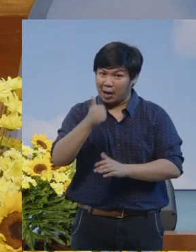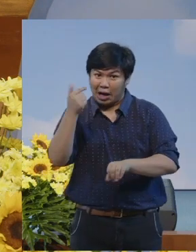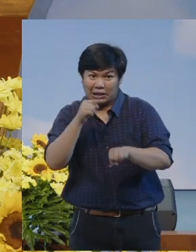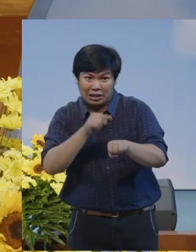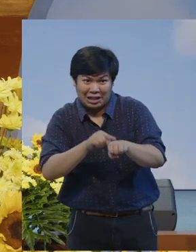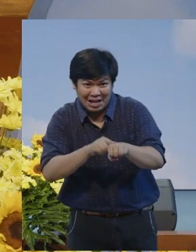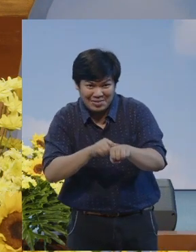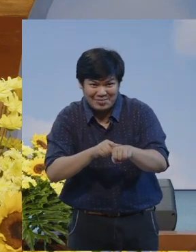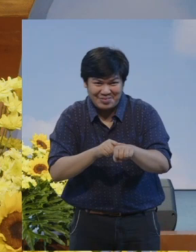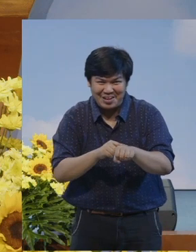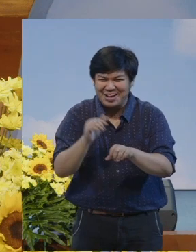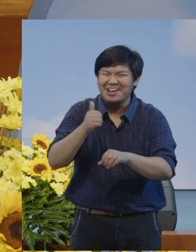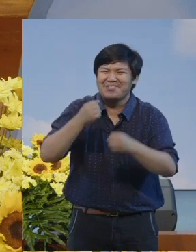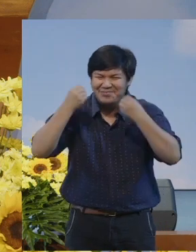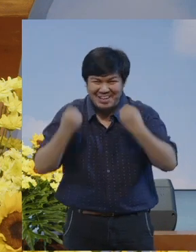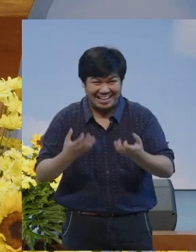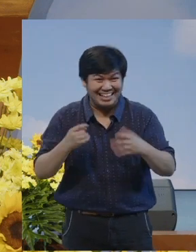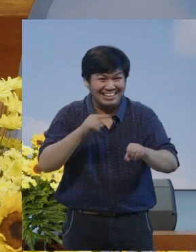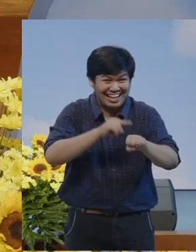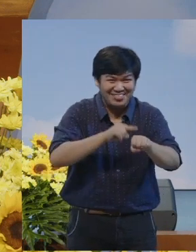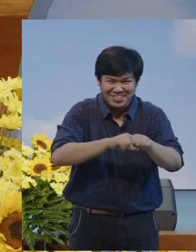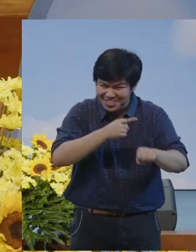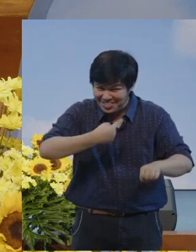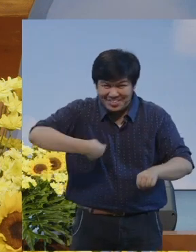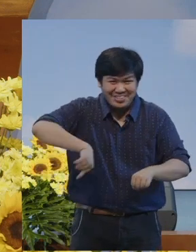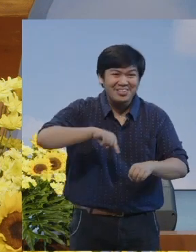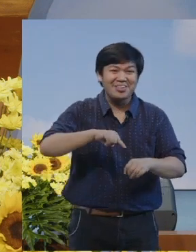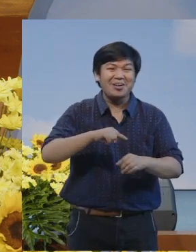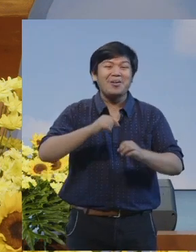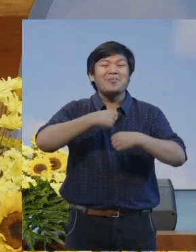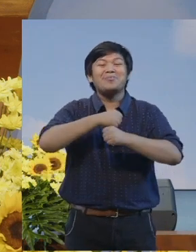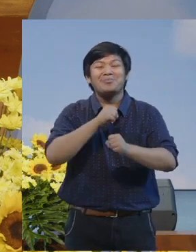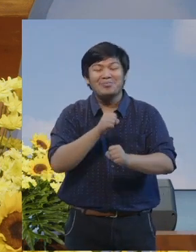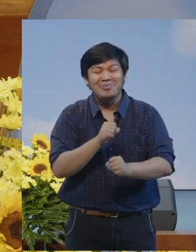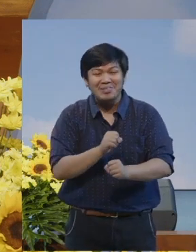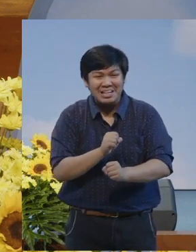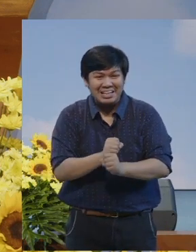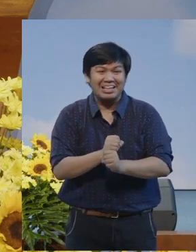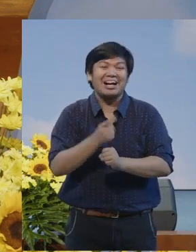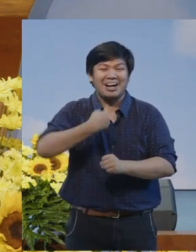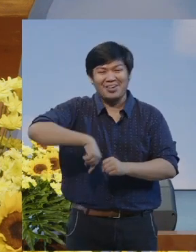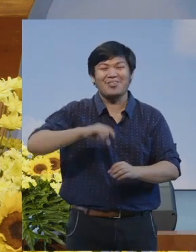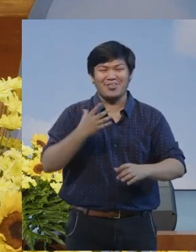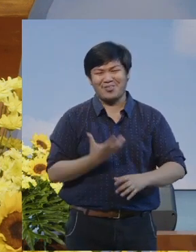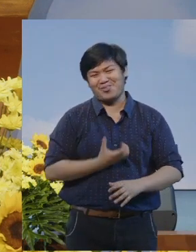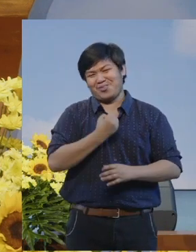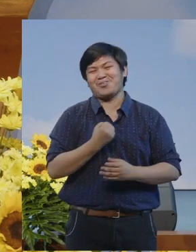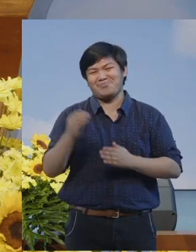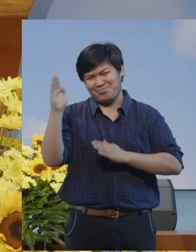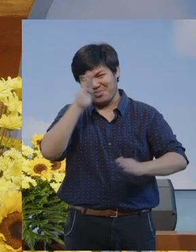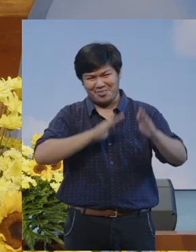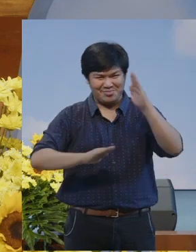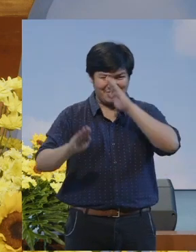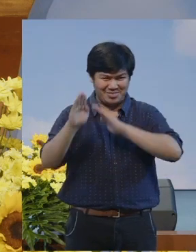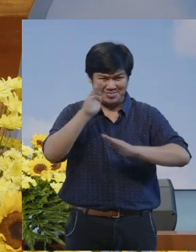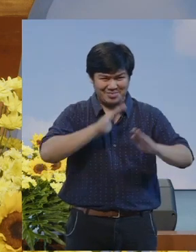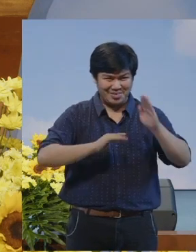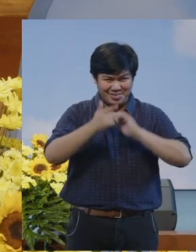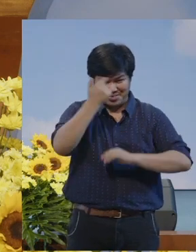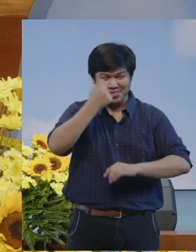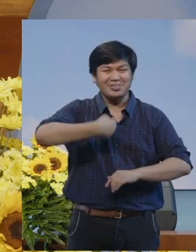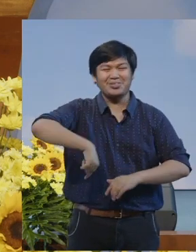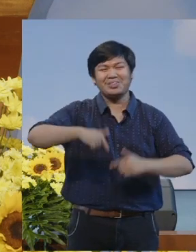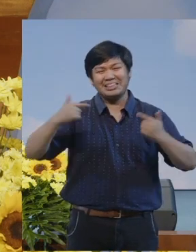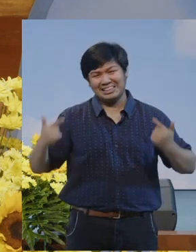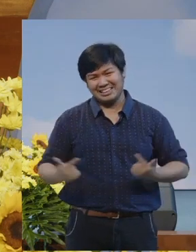kuminsan madalas, tayo mismo ang sanhi ng mga pagkukulang, ng mga failure, ng